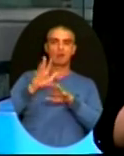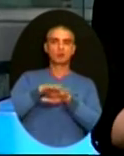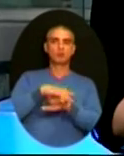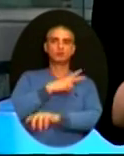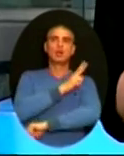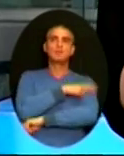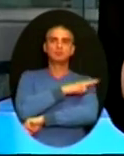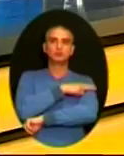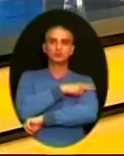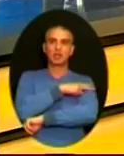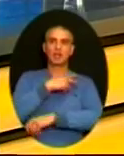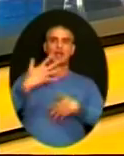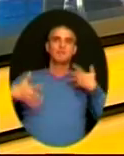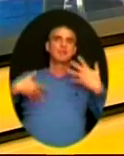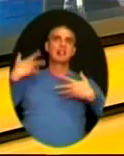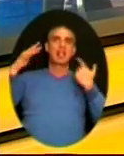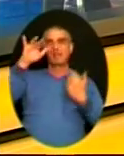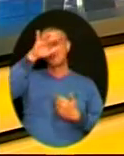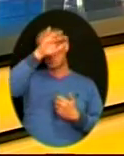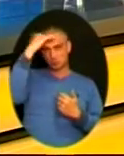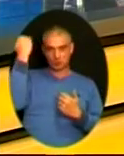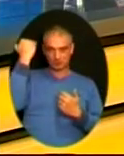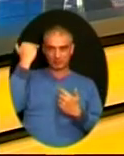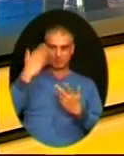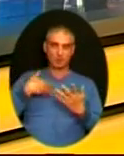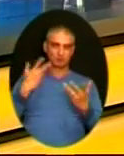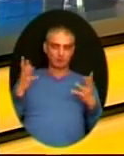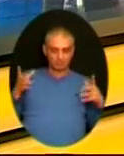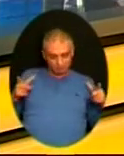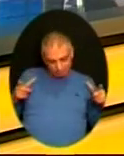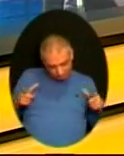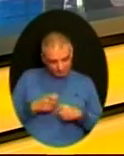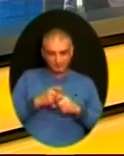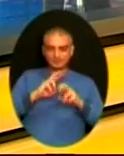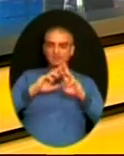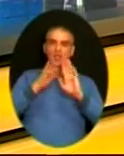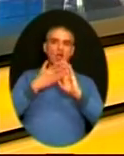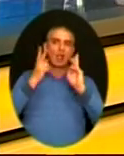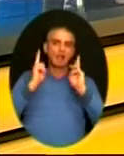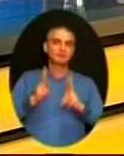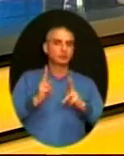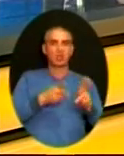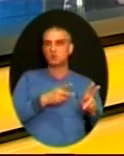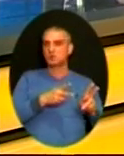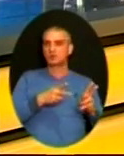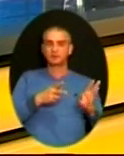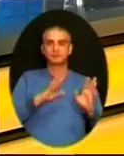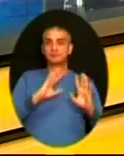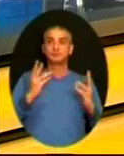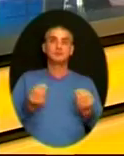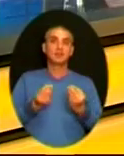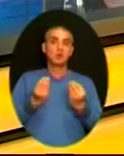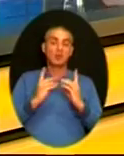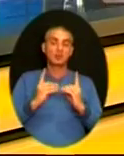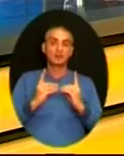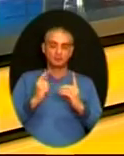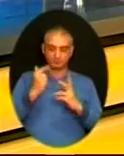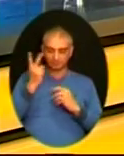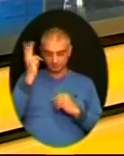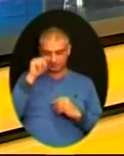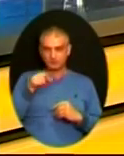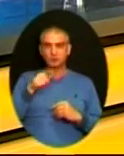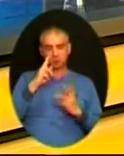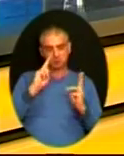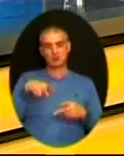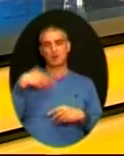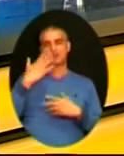שהמשטרה בהתלהבות יתר לסגור עליו בכל צורה, בכל אמצעי, ובמובן הזה